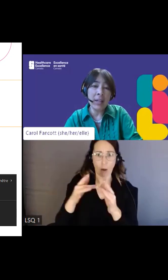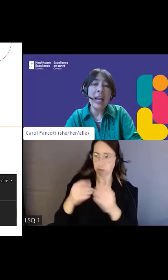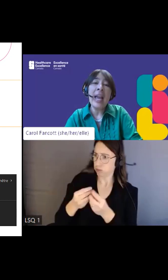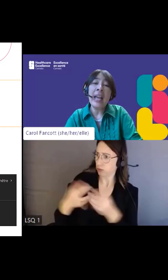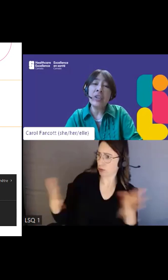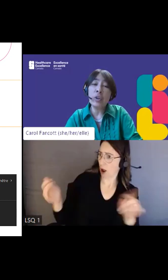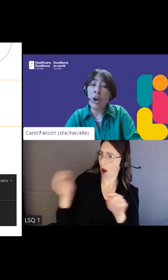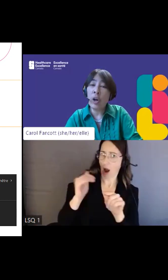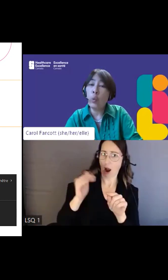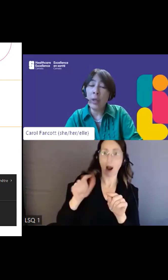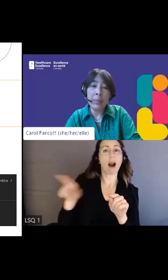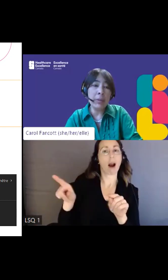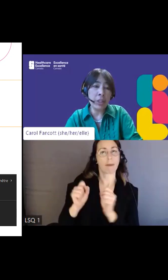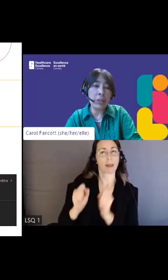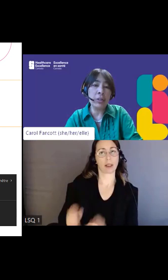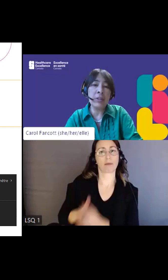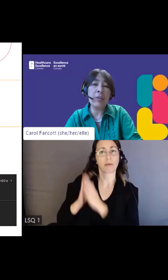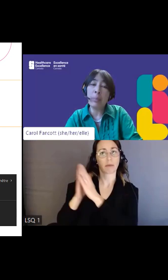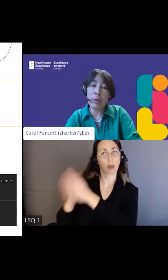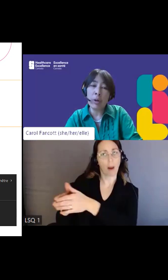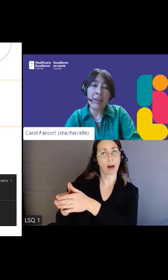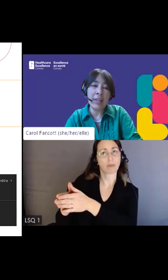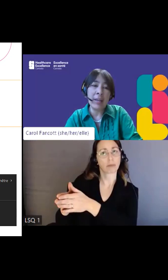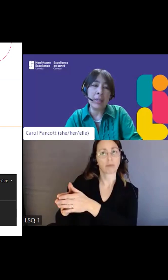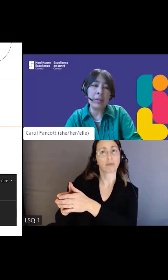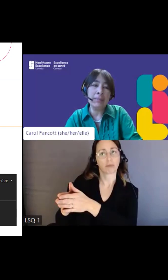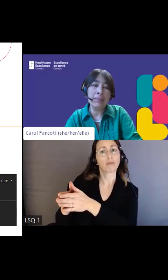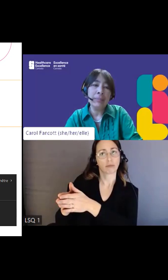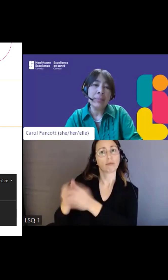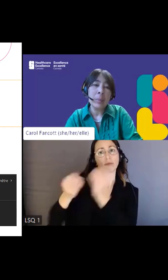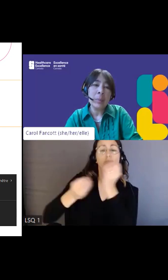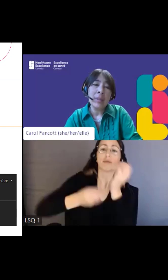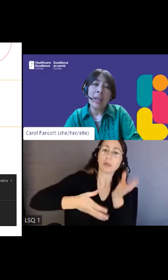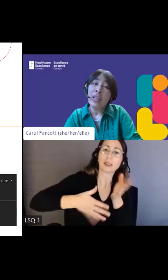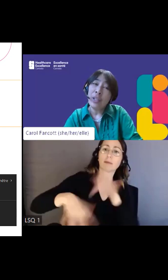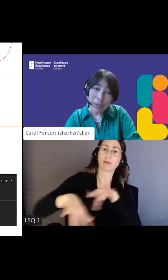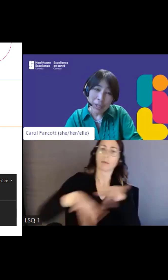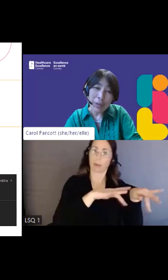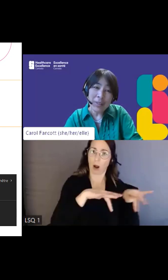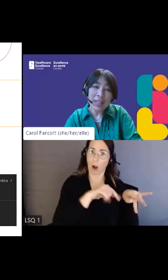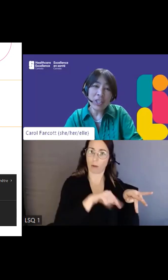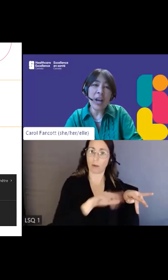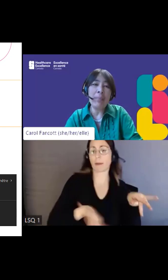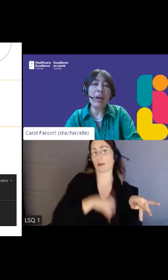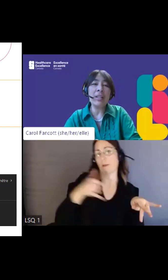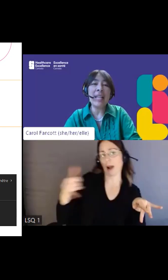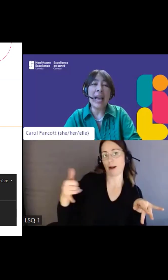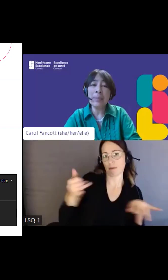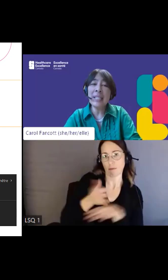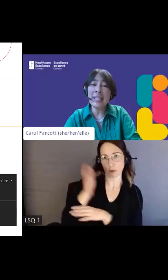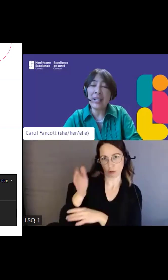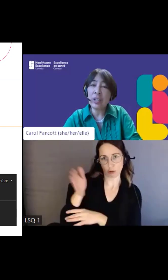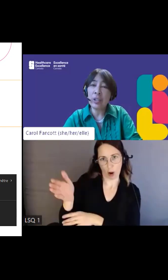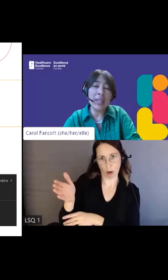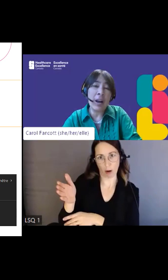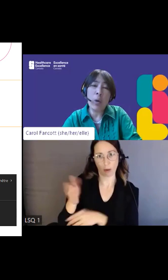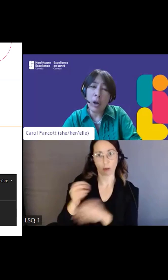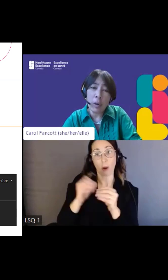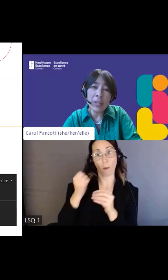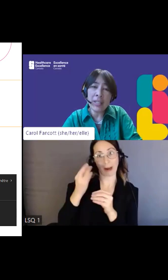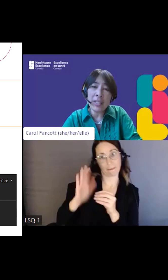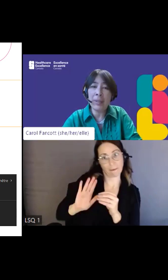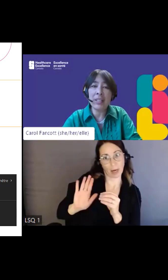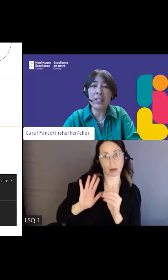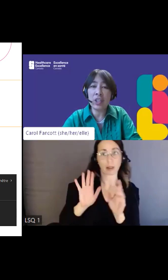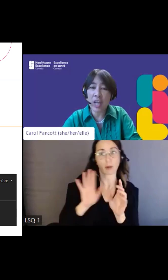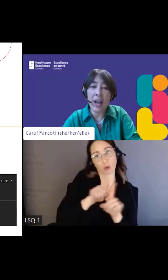message vocal et on vous rappellera ensuite à partir de numéros privés. Alors, vous allez noter aussi que la boîte de dialogue a été paramétrée pour vous permettre